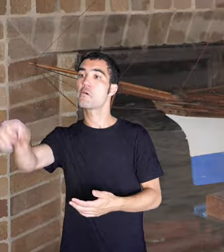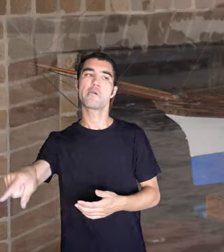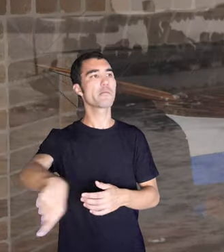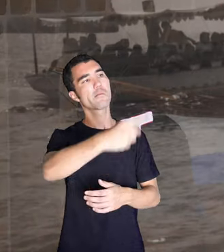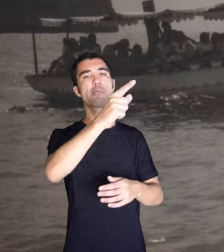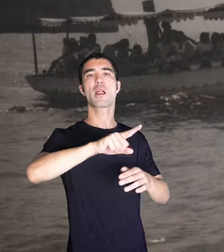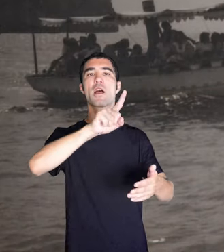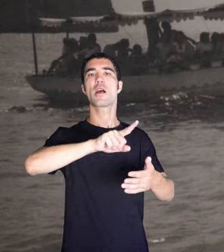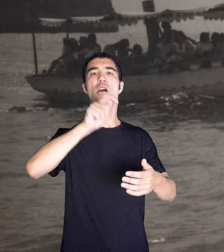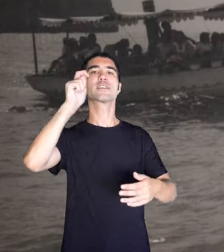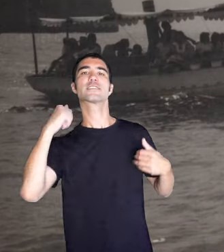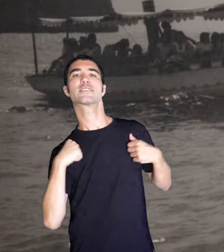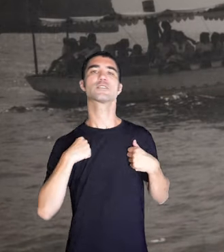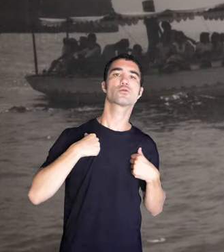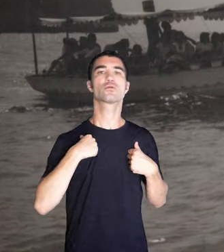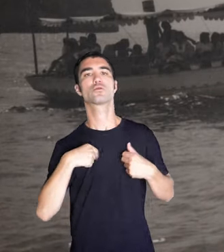excursions.